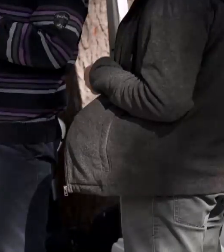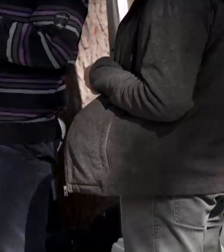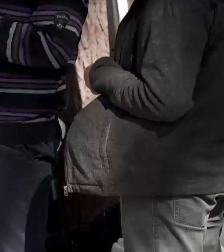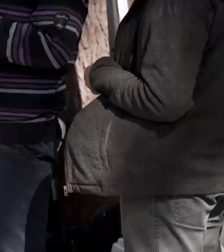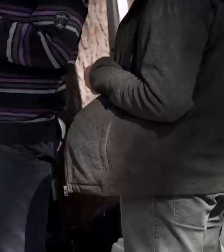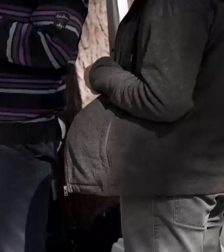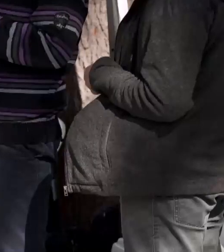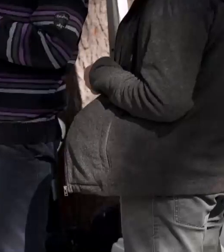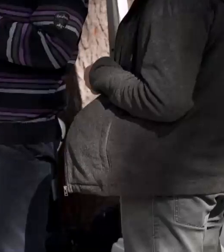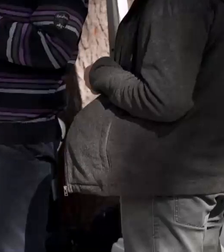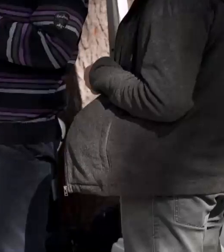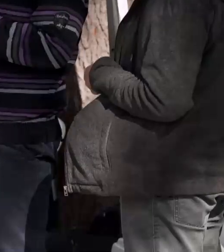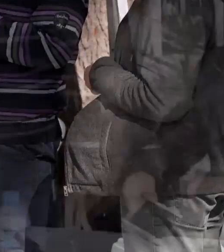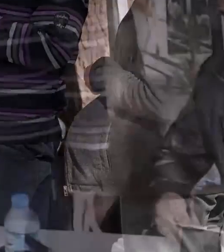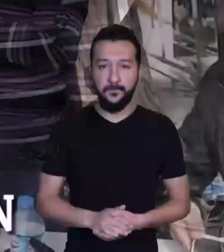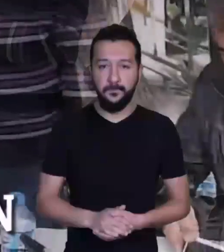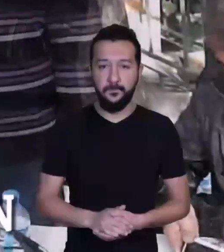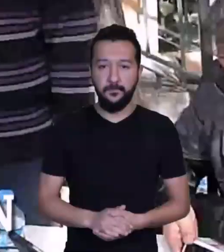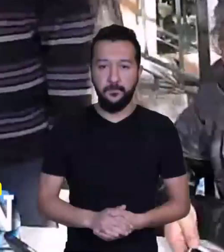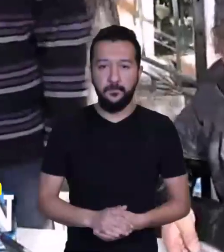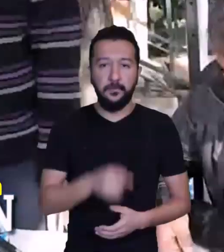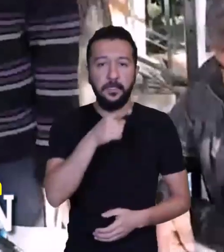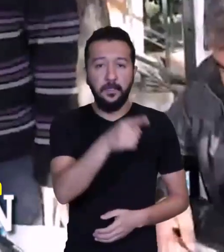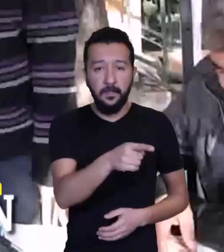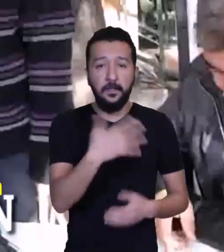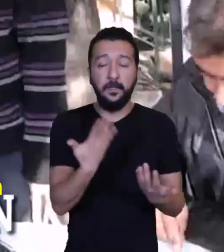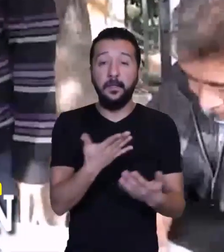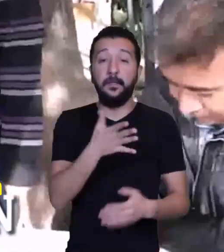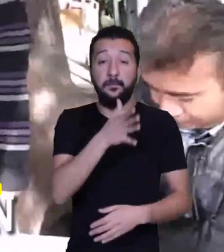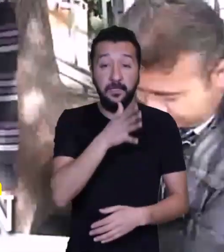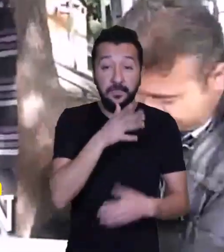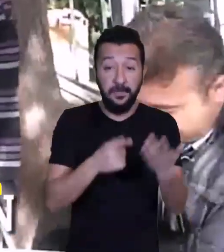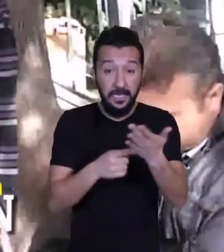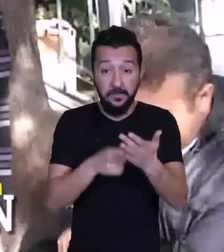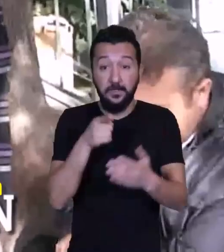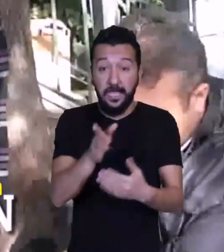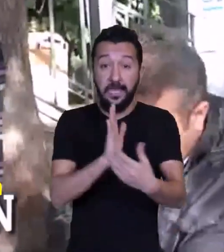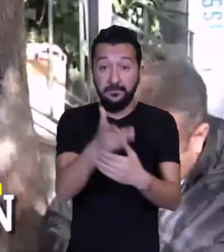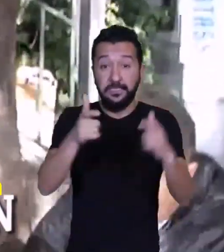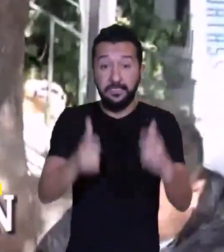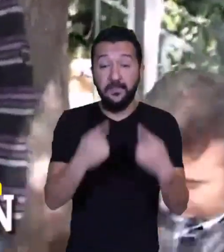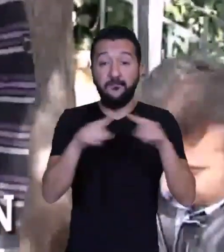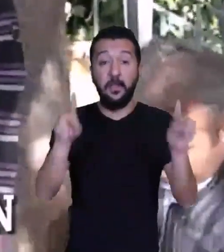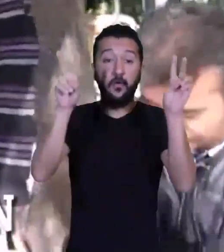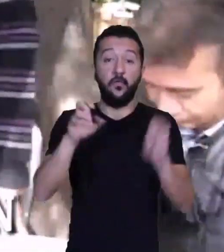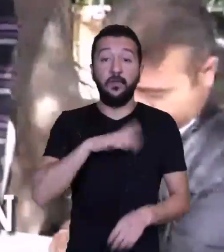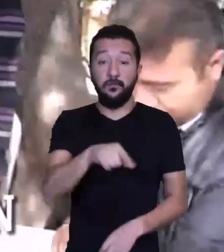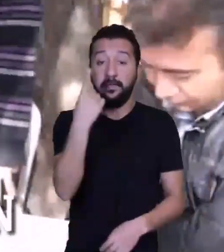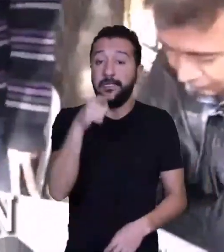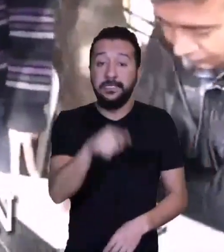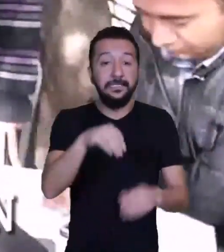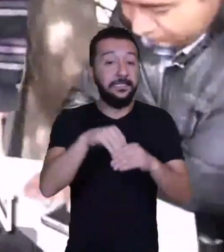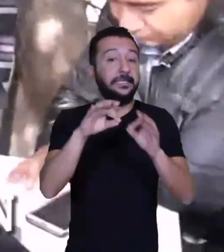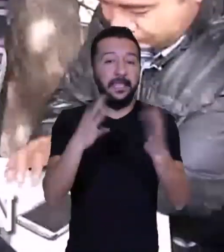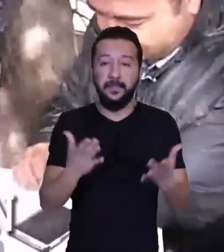durmuş mikrofonu açıklama yapan yetkili bulunuyor. Sarper Arıkan. Bilişim standımızın bu yıl farklı teması var. Bunlardan bir